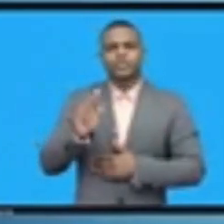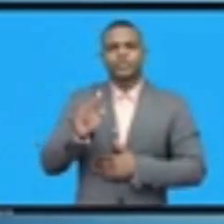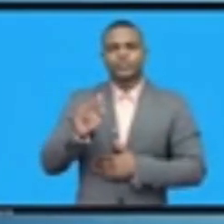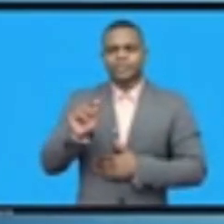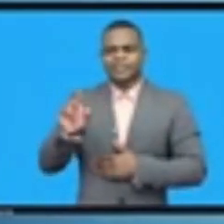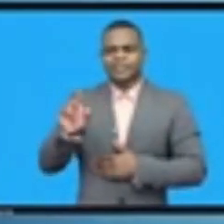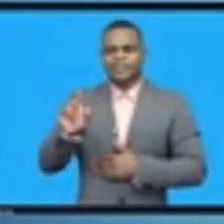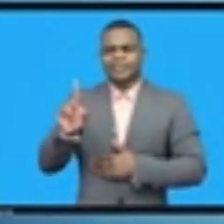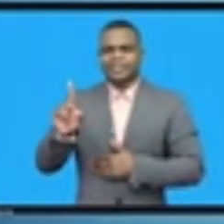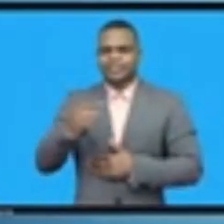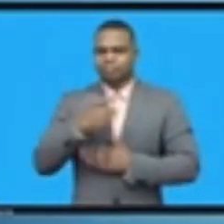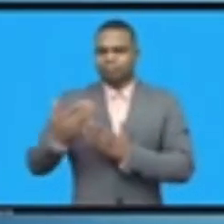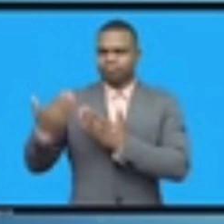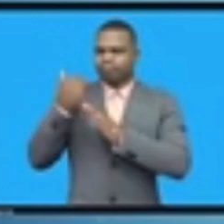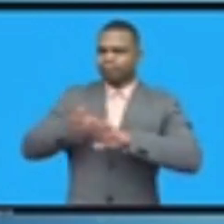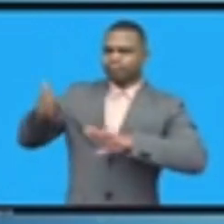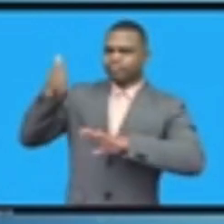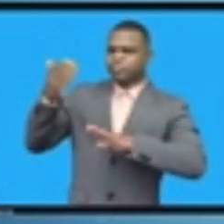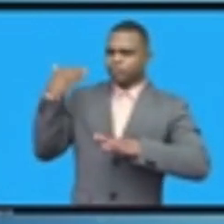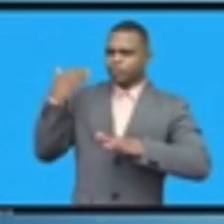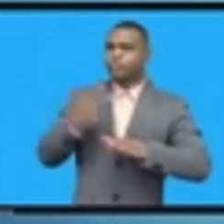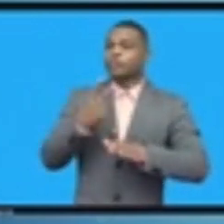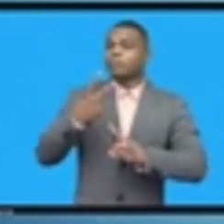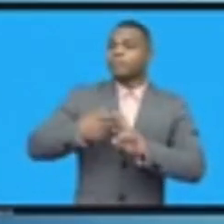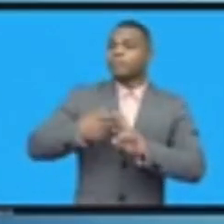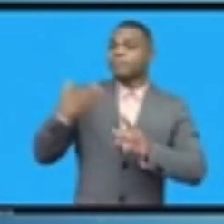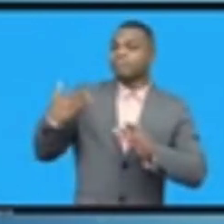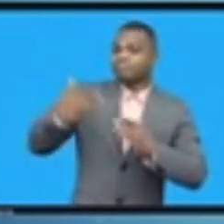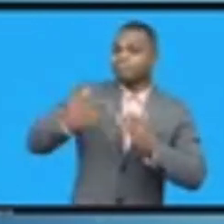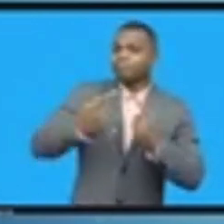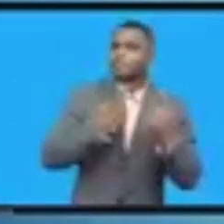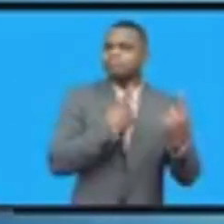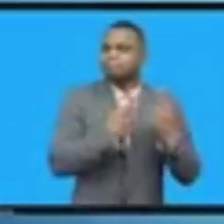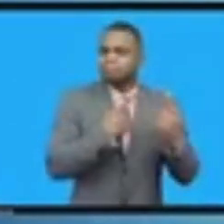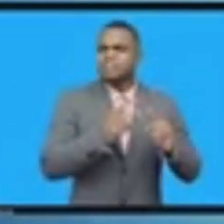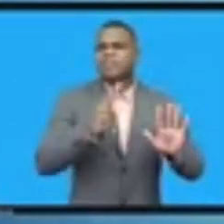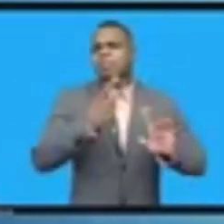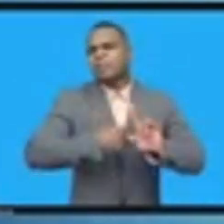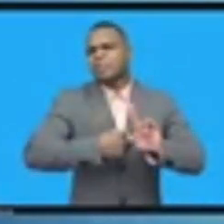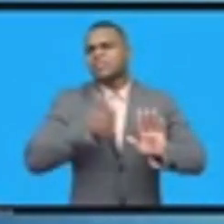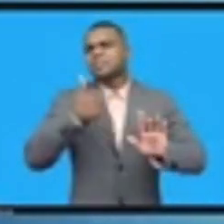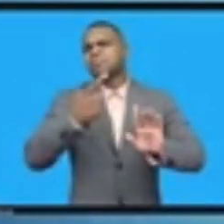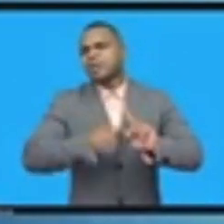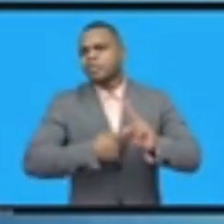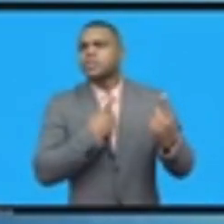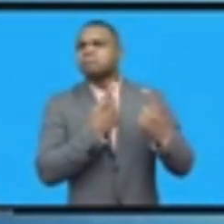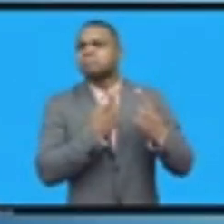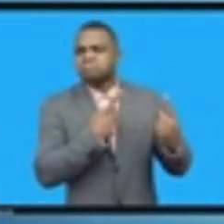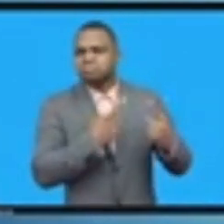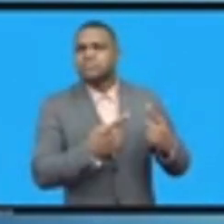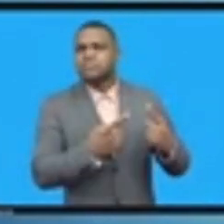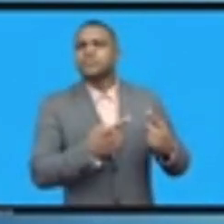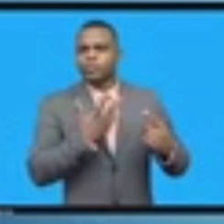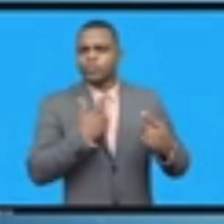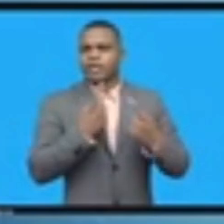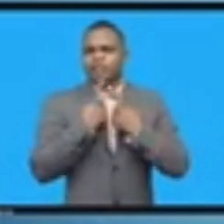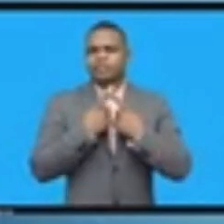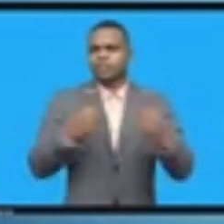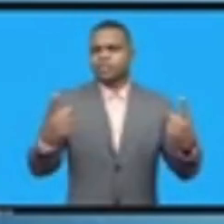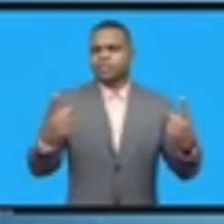在67个月前，我们做了一个发布。就是第